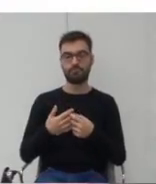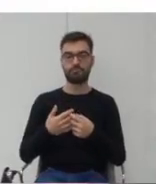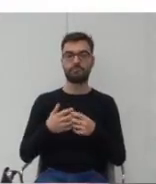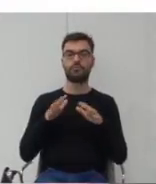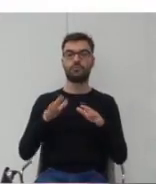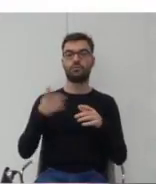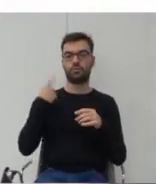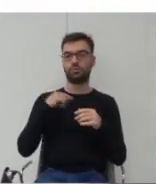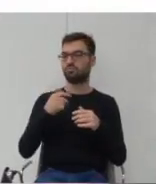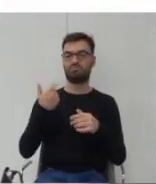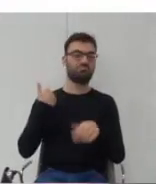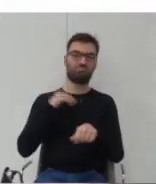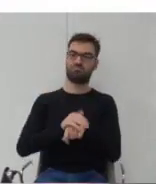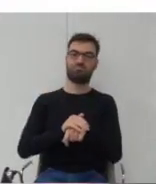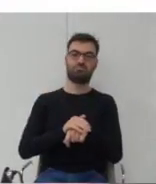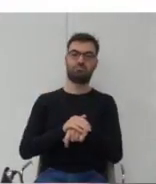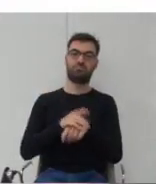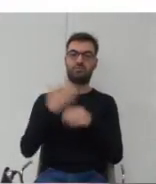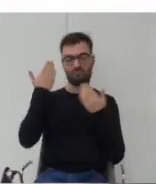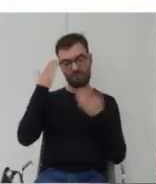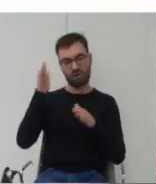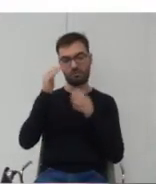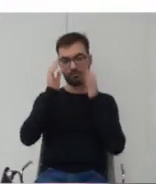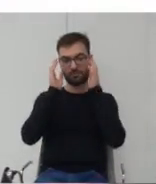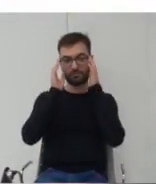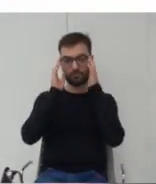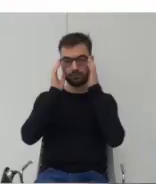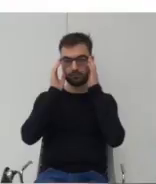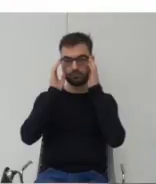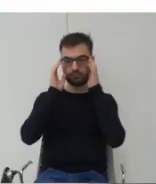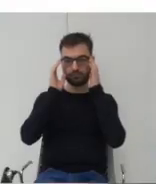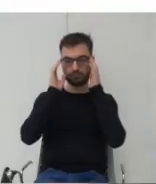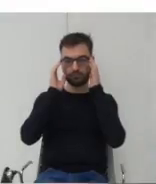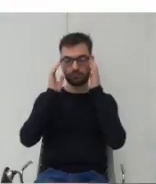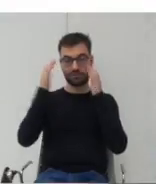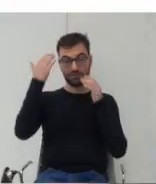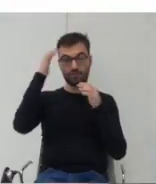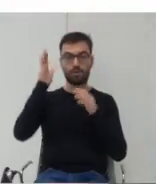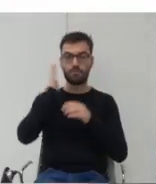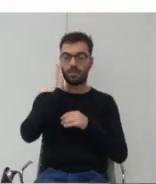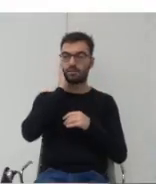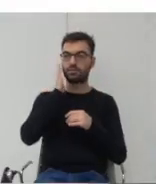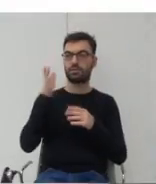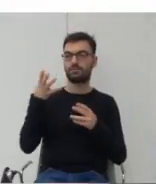więc dużo osób po prostu się na to nie decyduje i wybiera mieszkanie